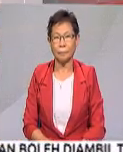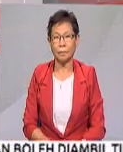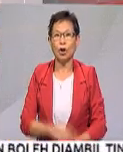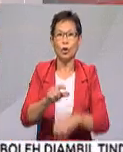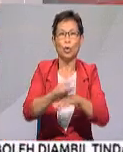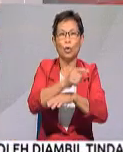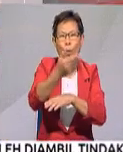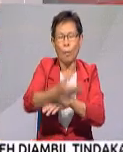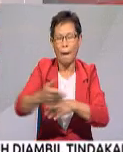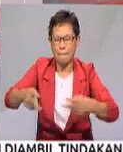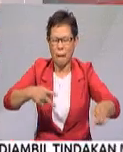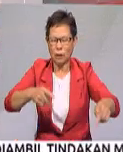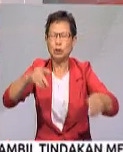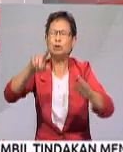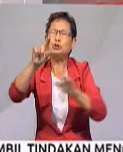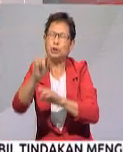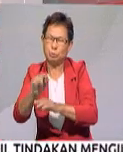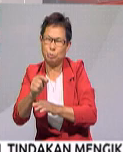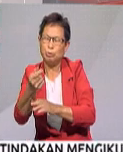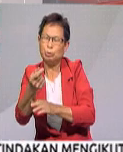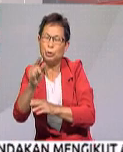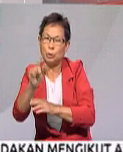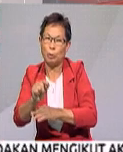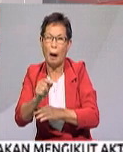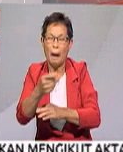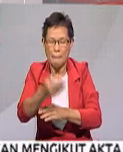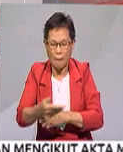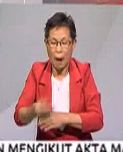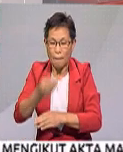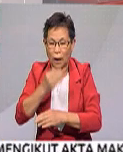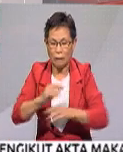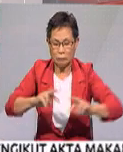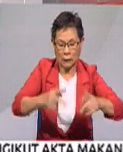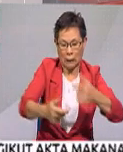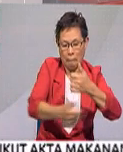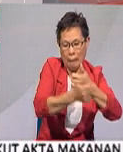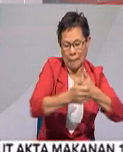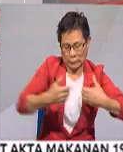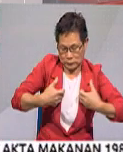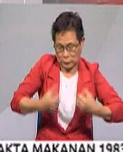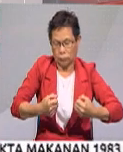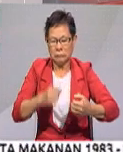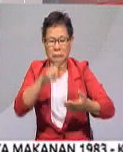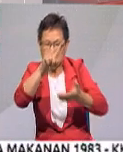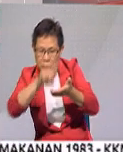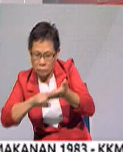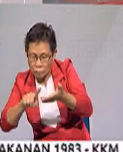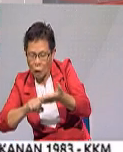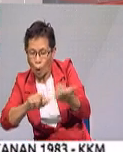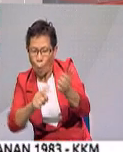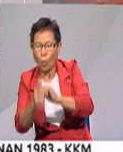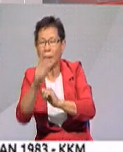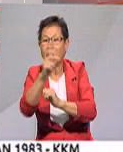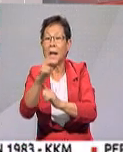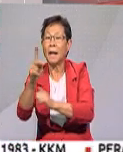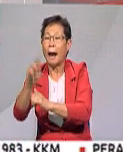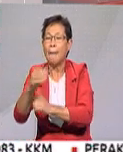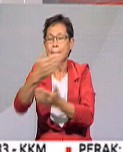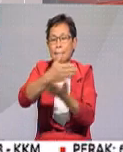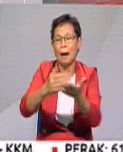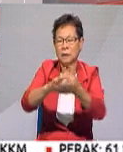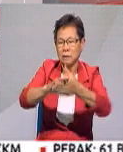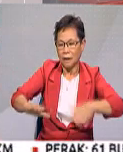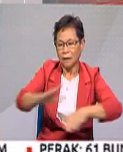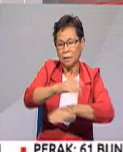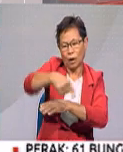Penggunaan bahan plastik murah sebagai bekas makanan yang mampu mengundang bahaya kesihatan dipantau Kementerian Kesihatan melalui Bahagian